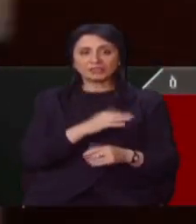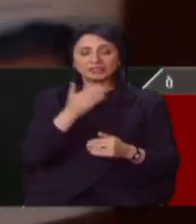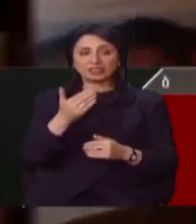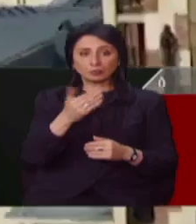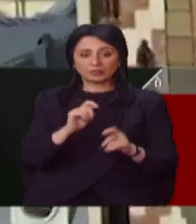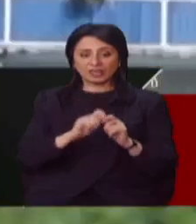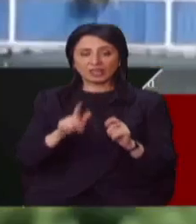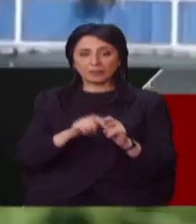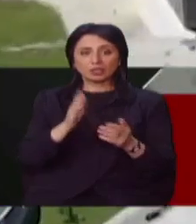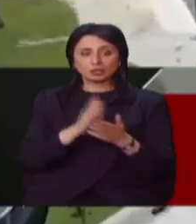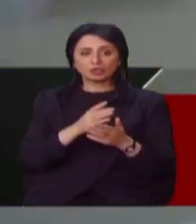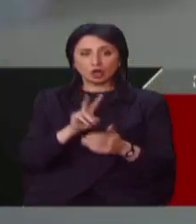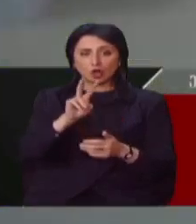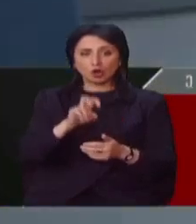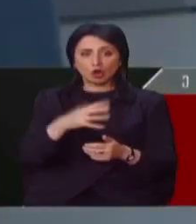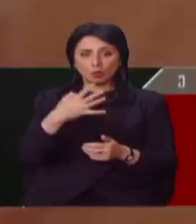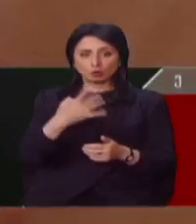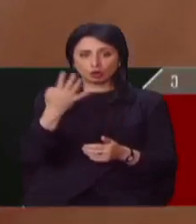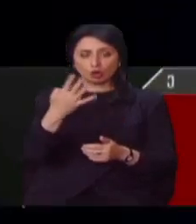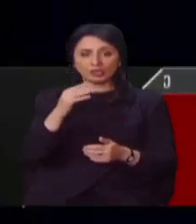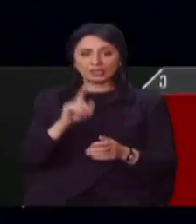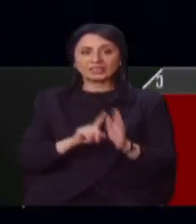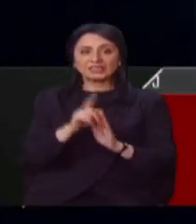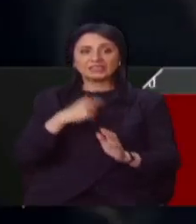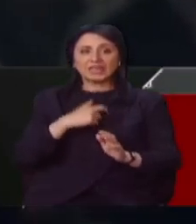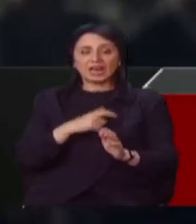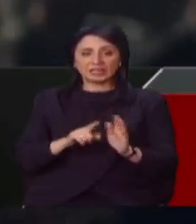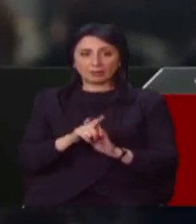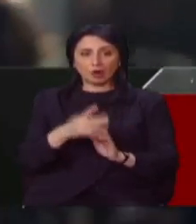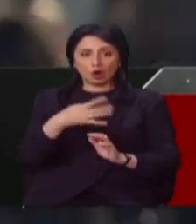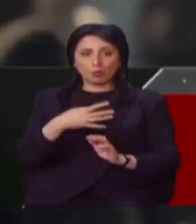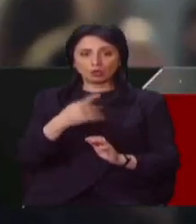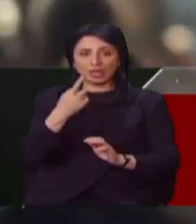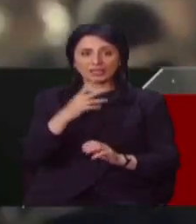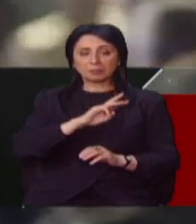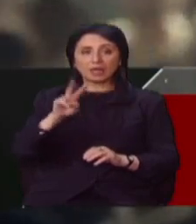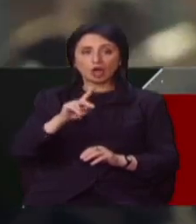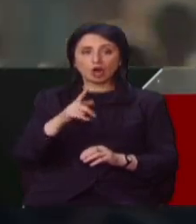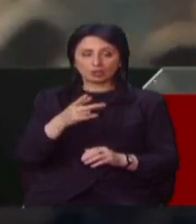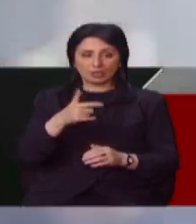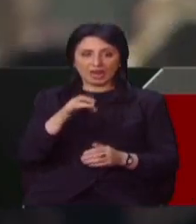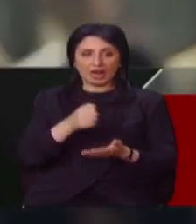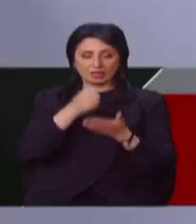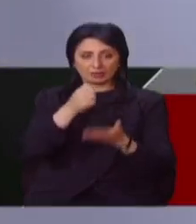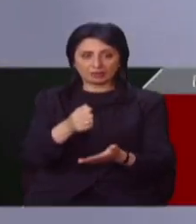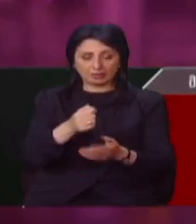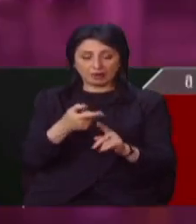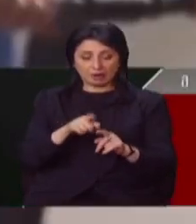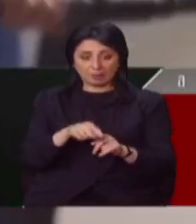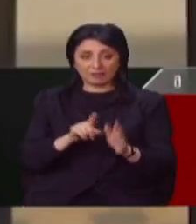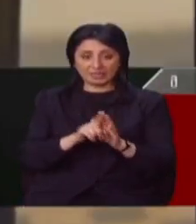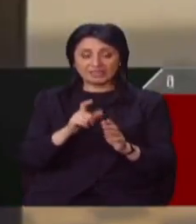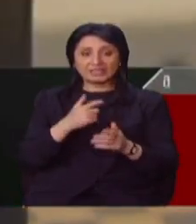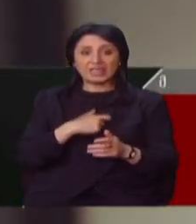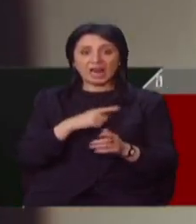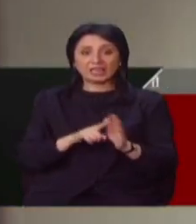მიერ დაფინანსებულია 244 სტარტაპი 41 მილიონი ლარის საგრანტო თანხის მოცულობით. აღნიშნული